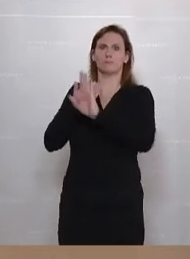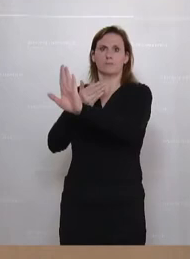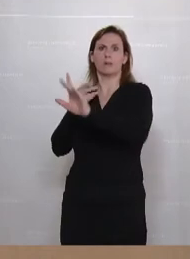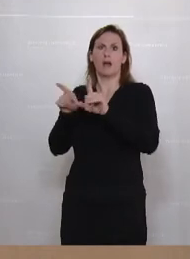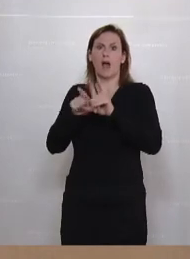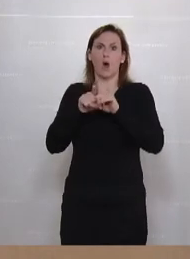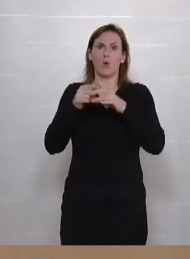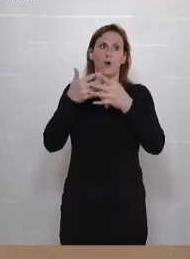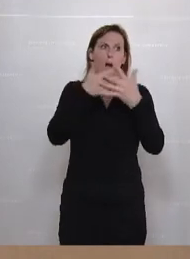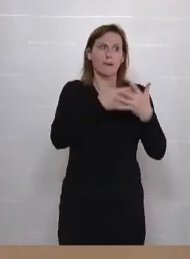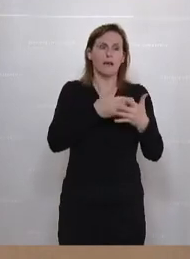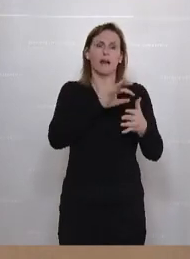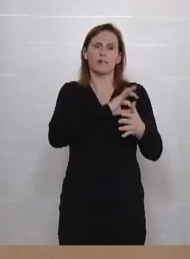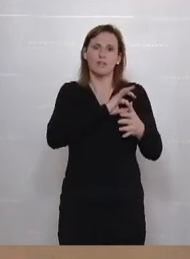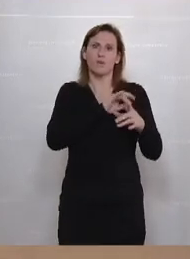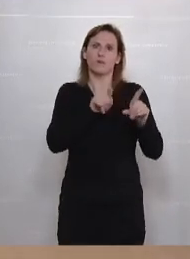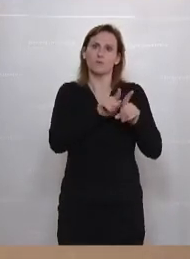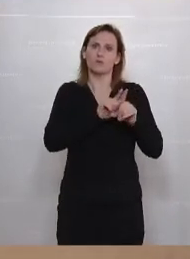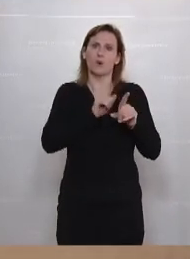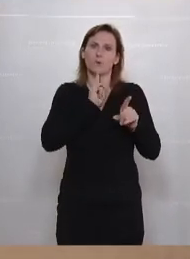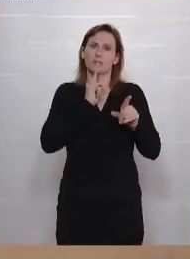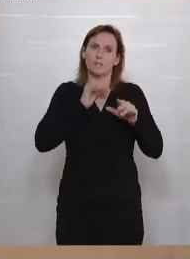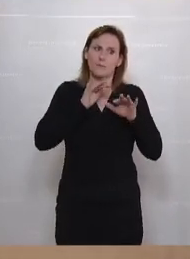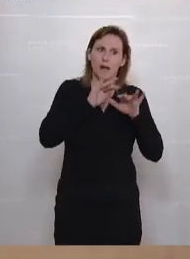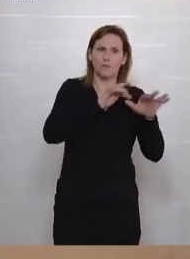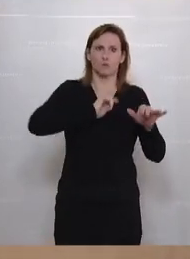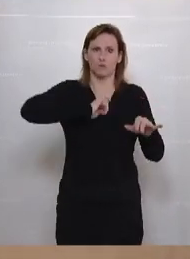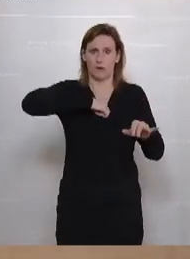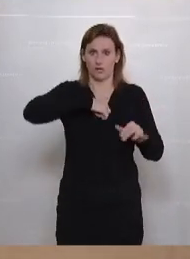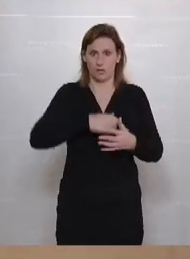davon abzubringen. Nächste Frage stellt der Abgeordnete Kassecker.